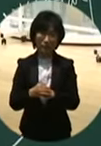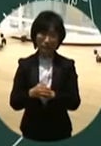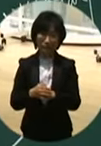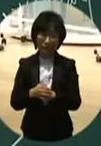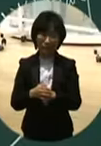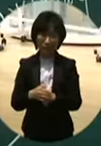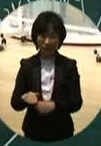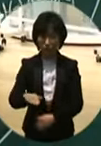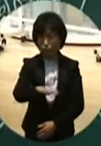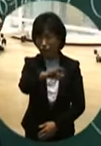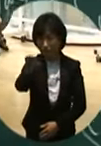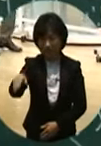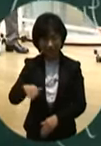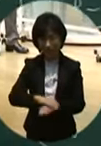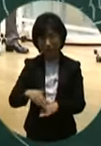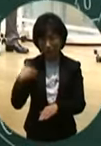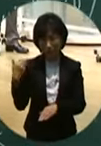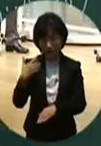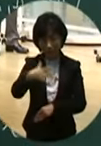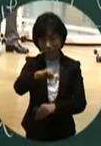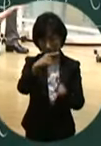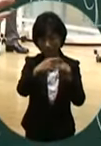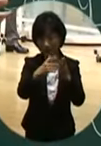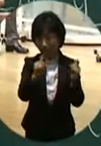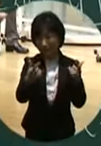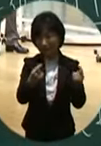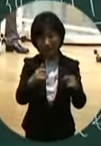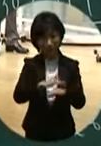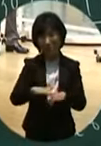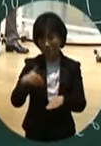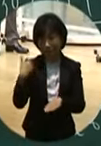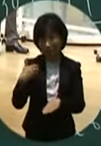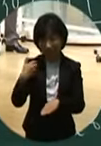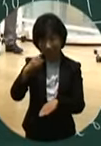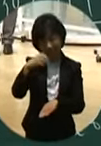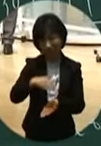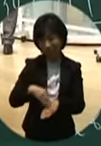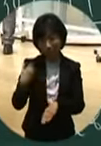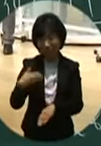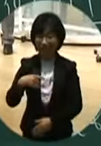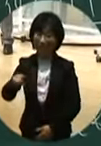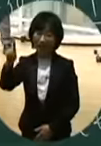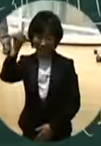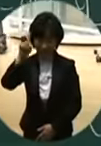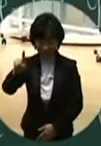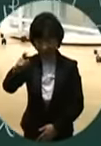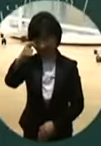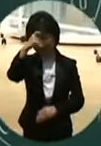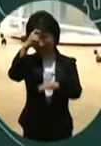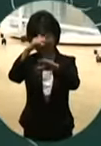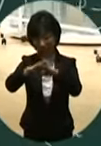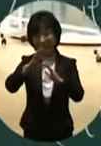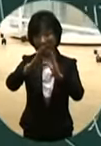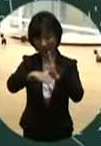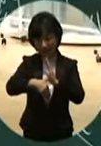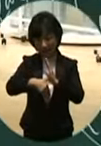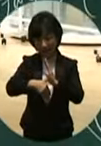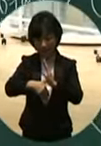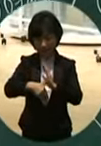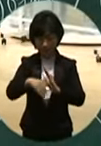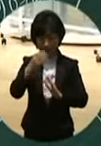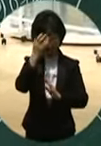잘 모르고 있거든요. You might not know though. 그러면 여러분 예배 시간에 내일 되면요. 여러분이 예배 달라집니다.